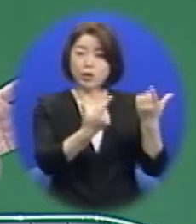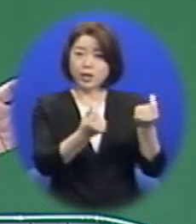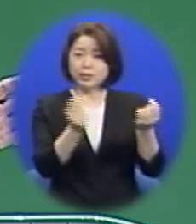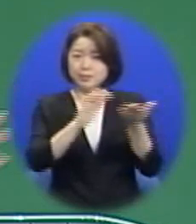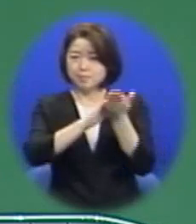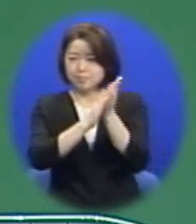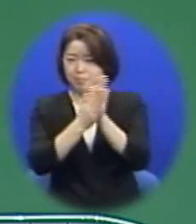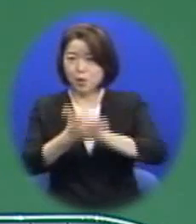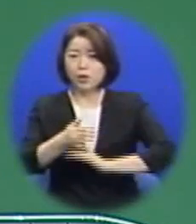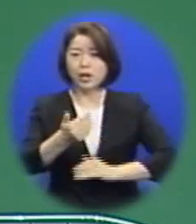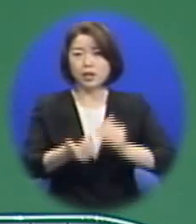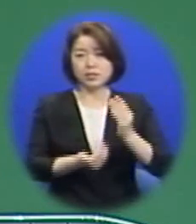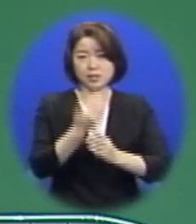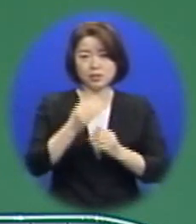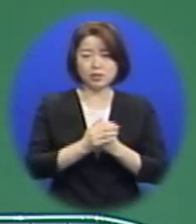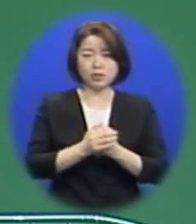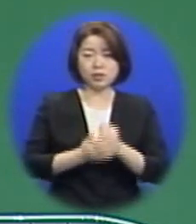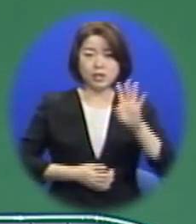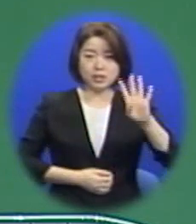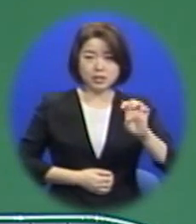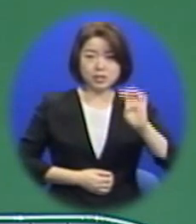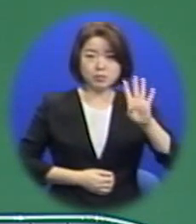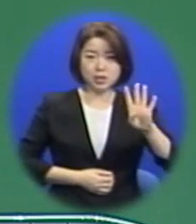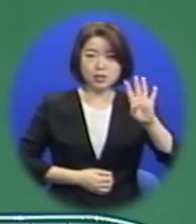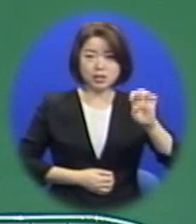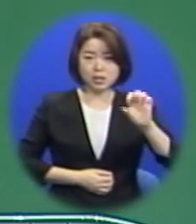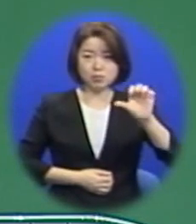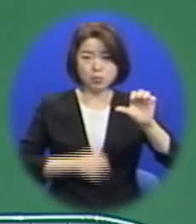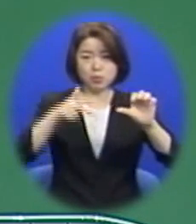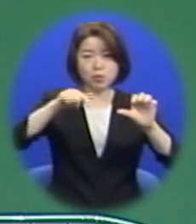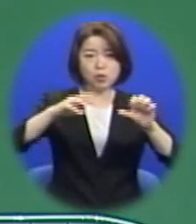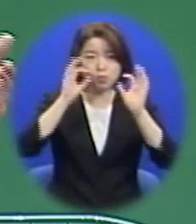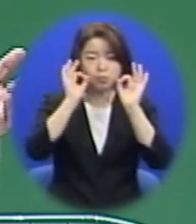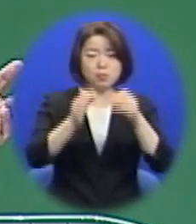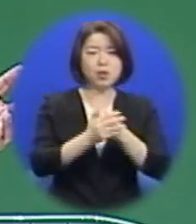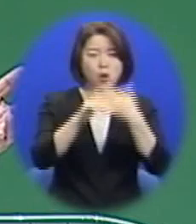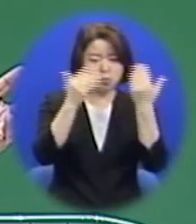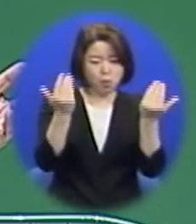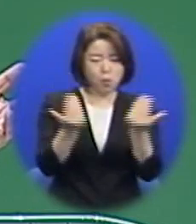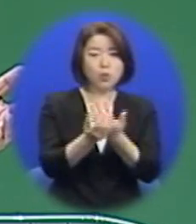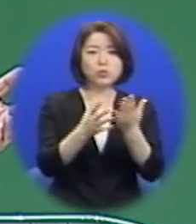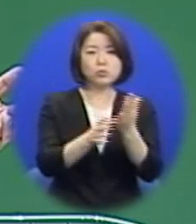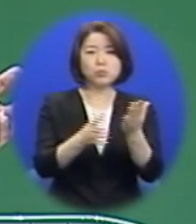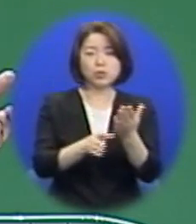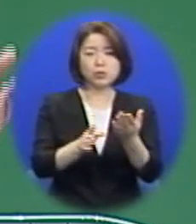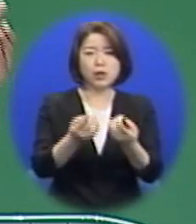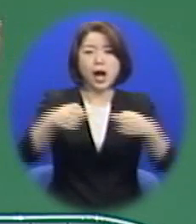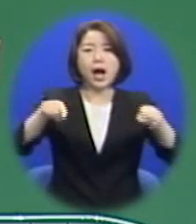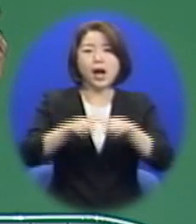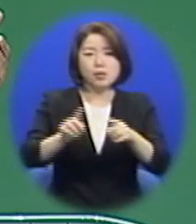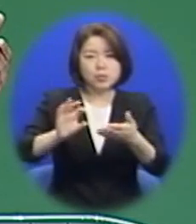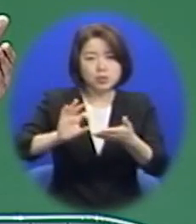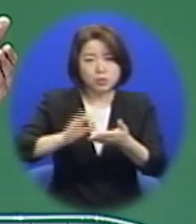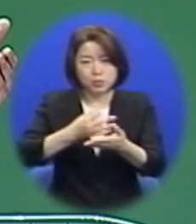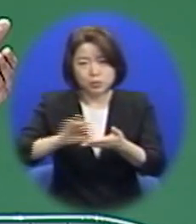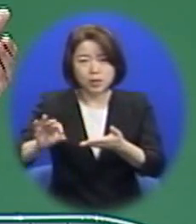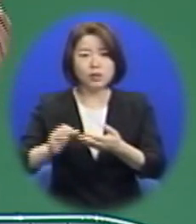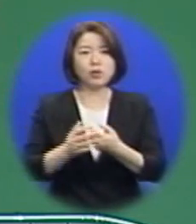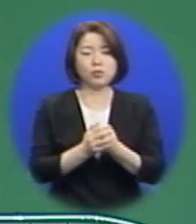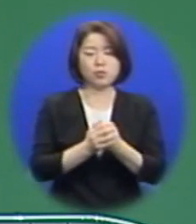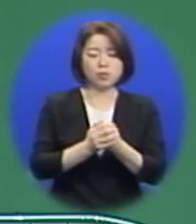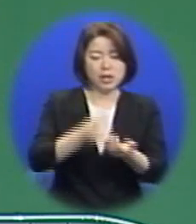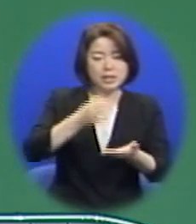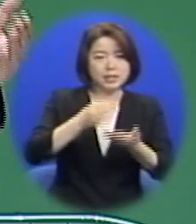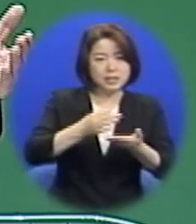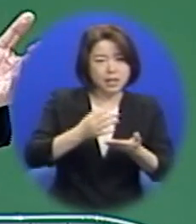일어났어요. 44절에 보면 44절, 45절에 모든 물건을 서로 통용하고 또 재산과 소유를 팔아